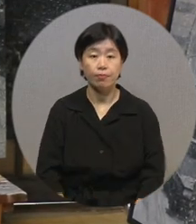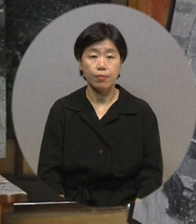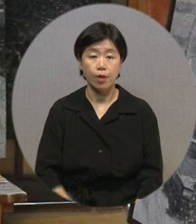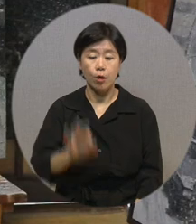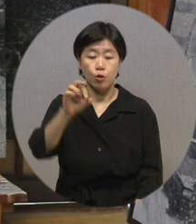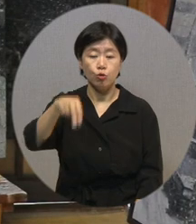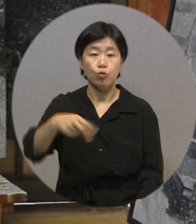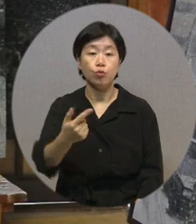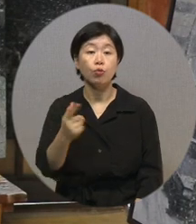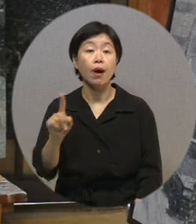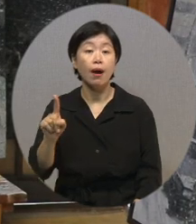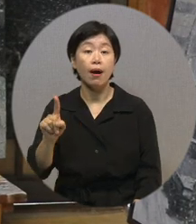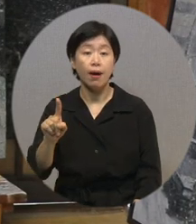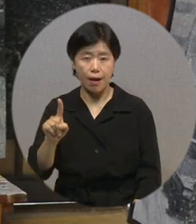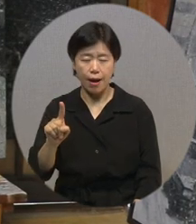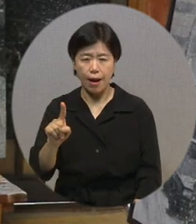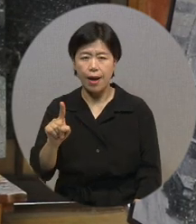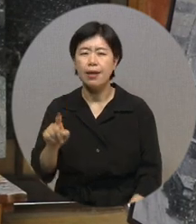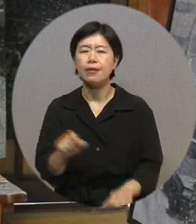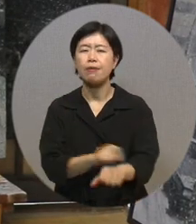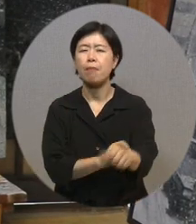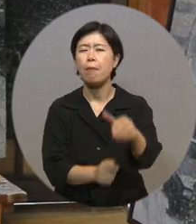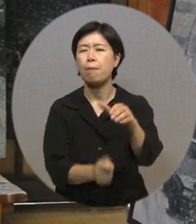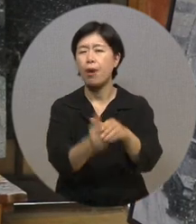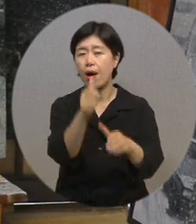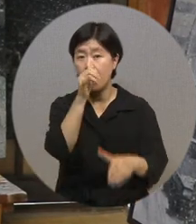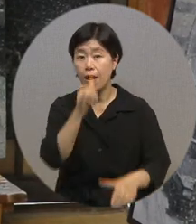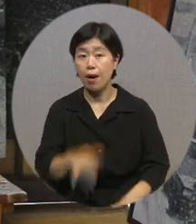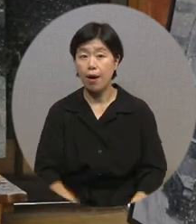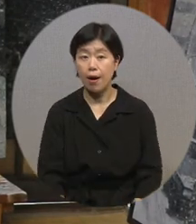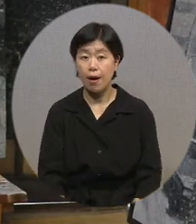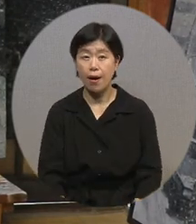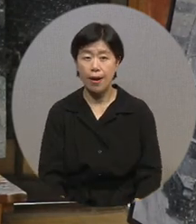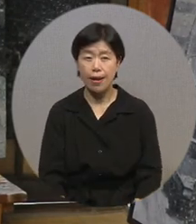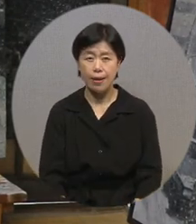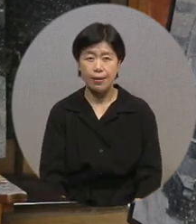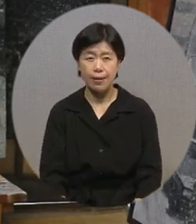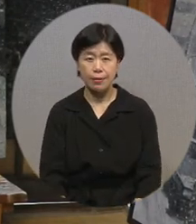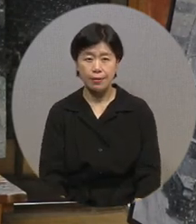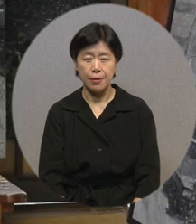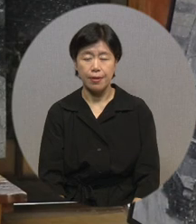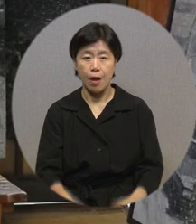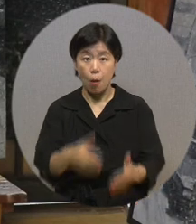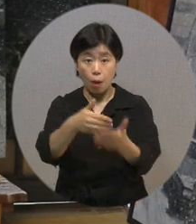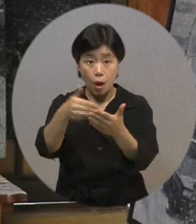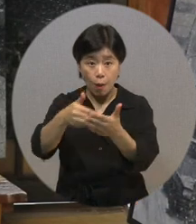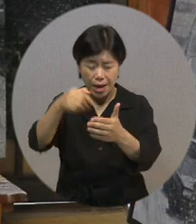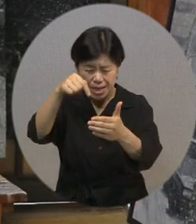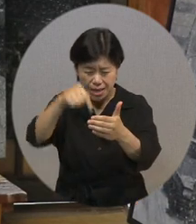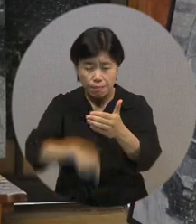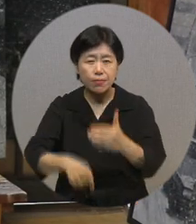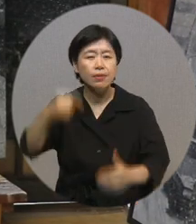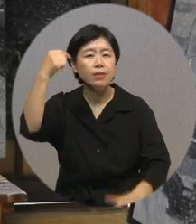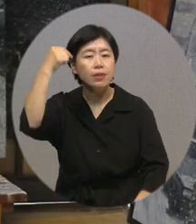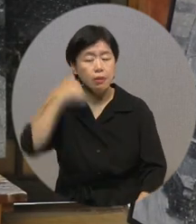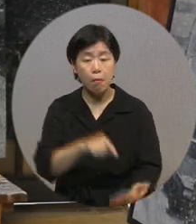가지는 물질감을 더 돋보이게 하고 밀도를 높여 회화의 깊이감을 느끼게